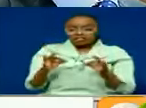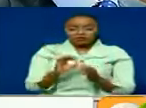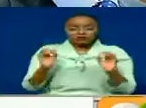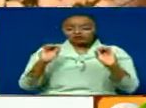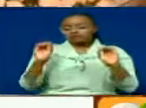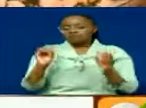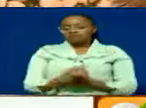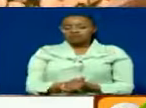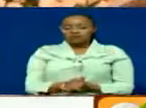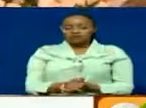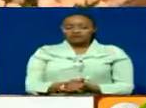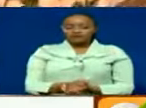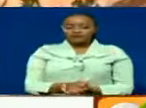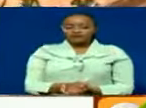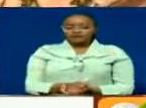taarifa hiyo.